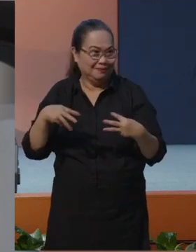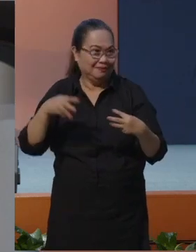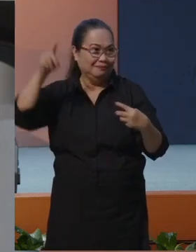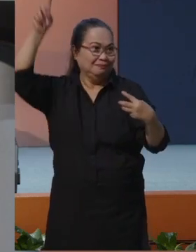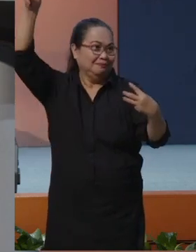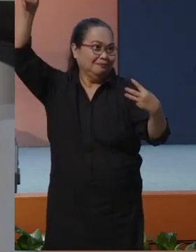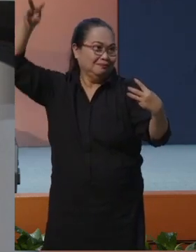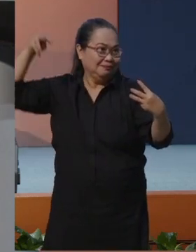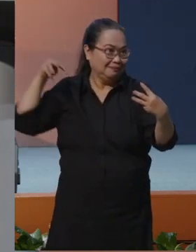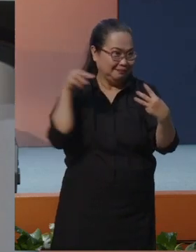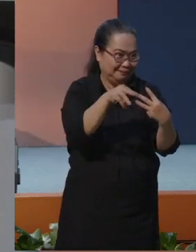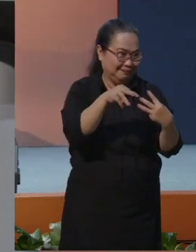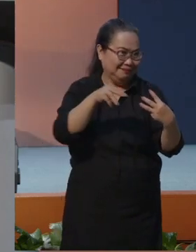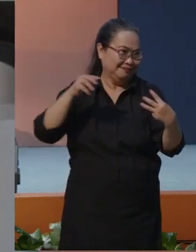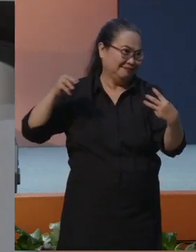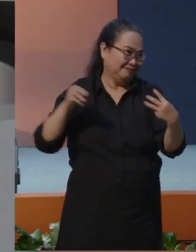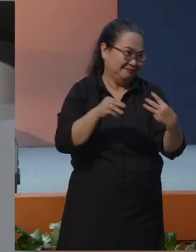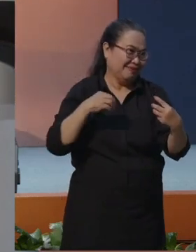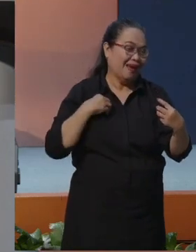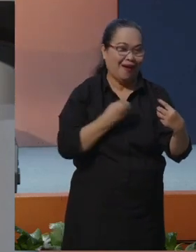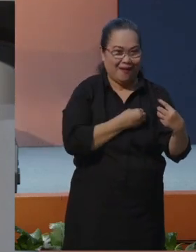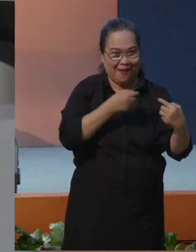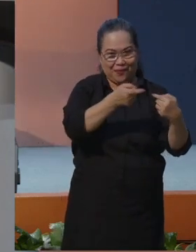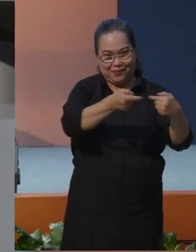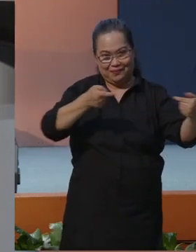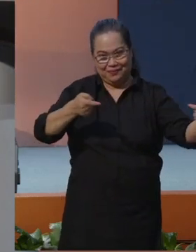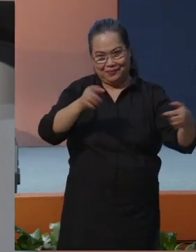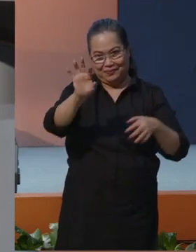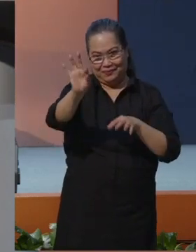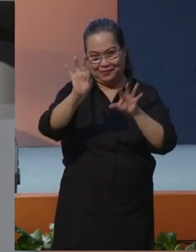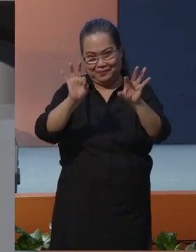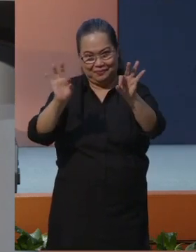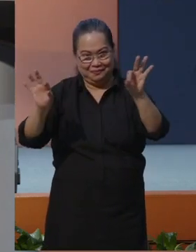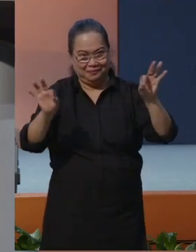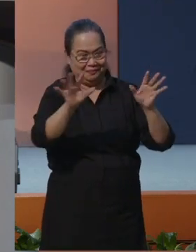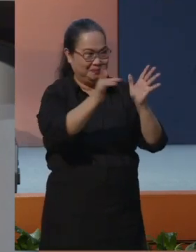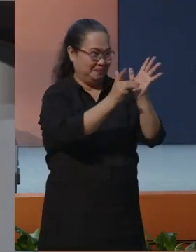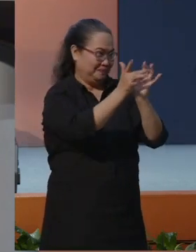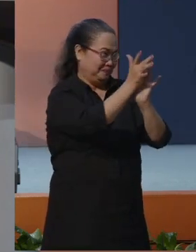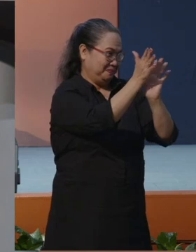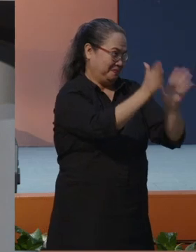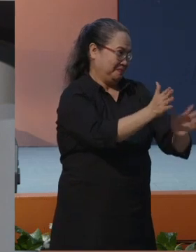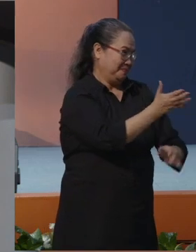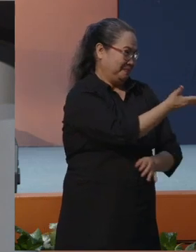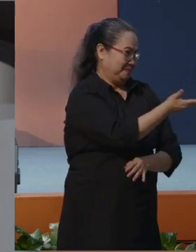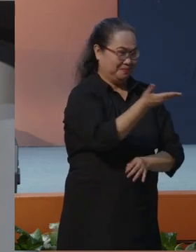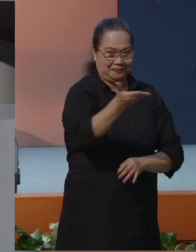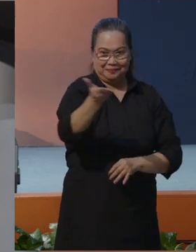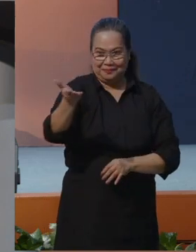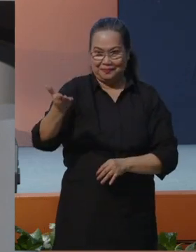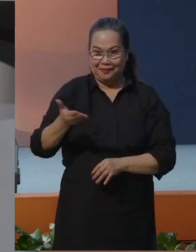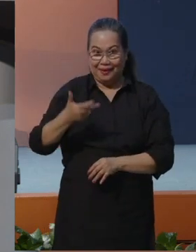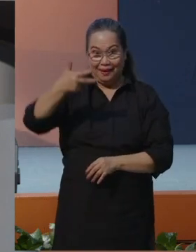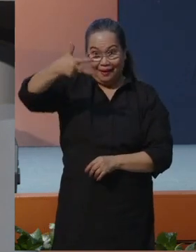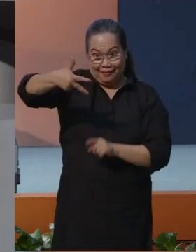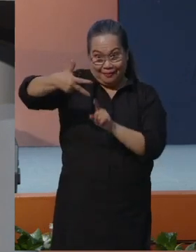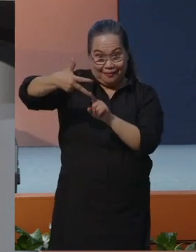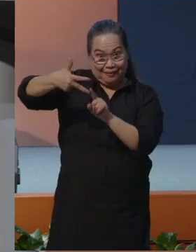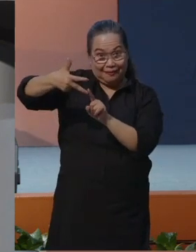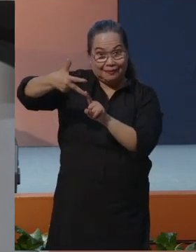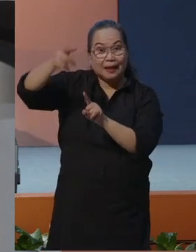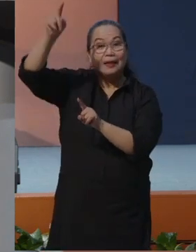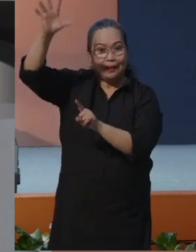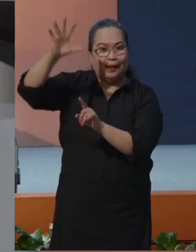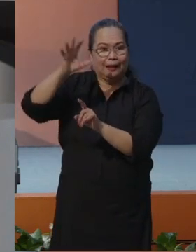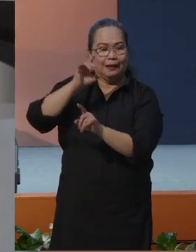sa pakikipaglaban para sa kanyang mga hinirang. Tayo po yun. Pangatlo, ang Diyos ay tapat sa